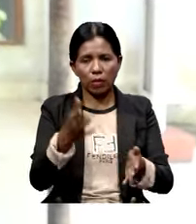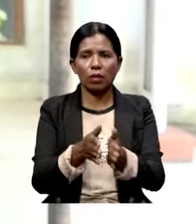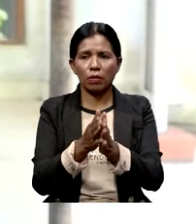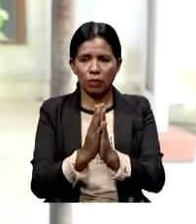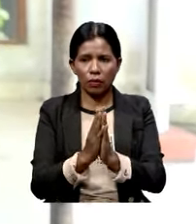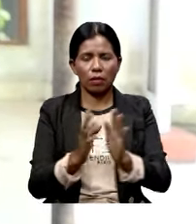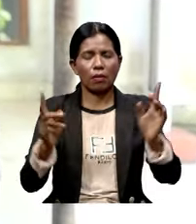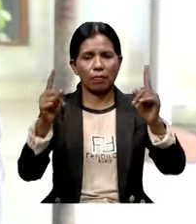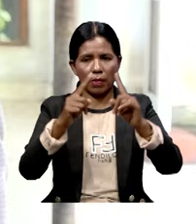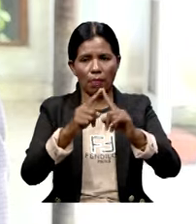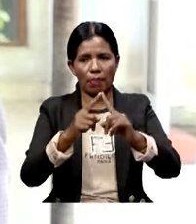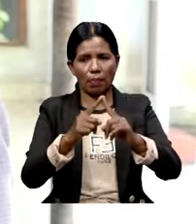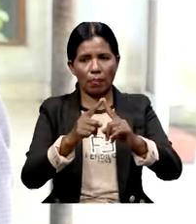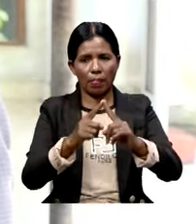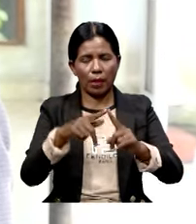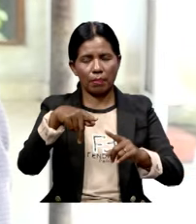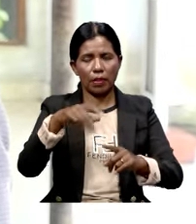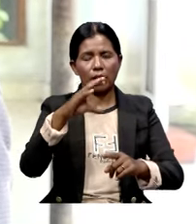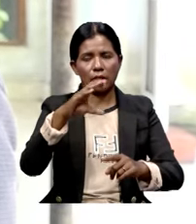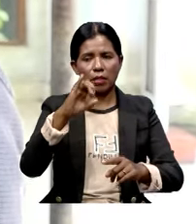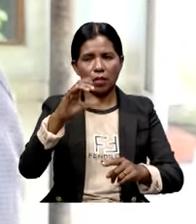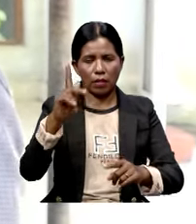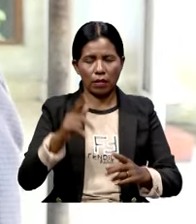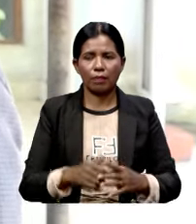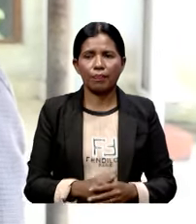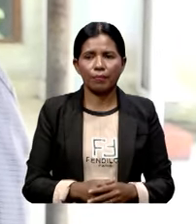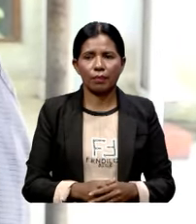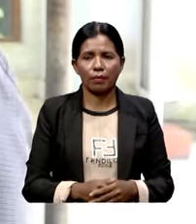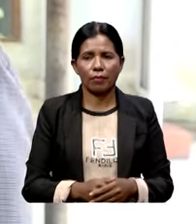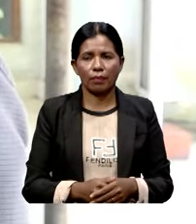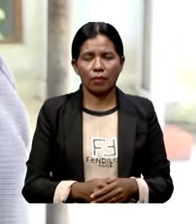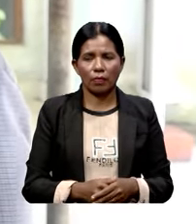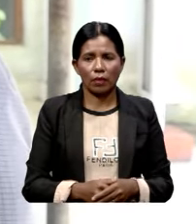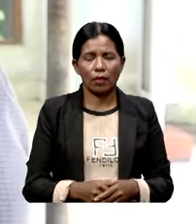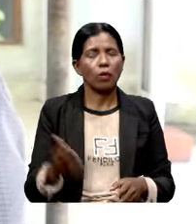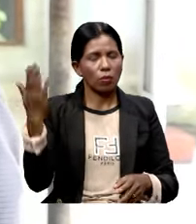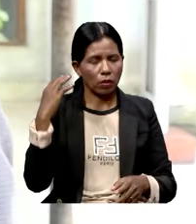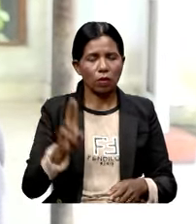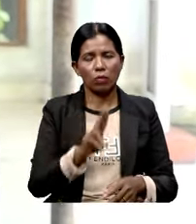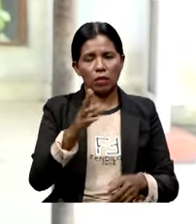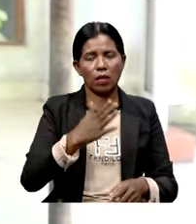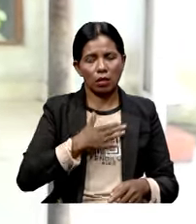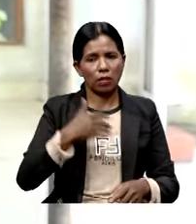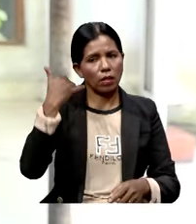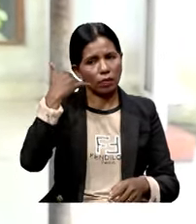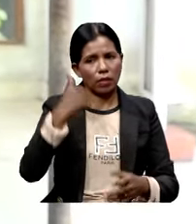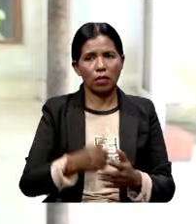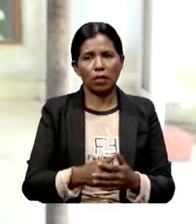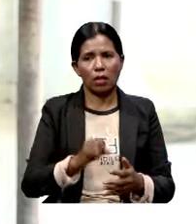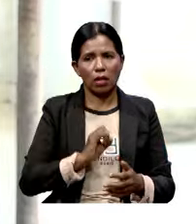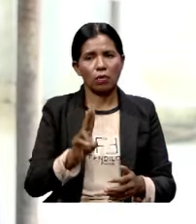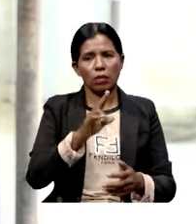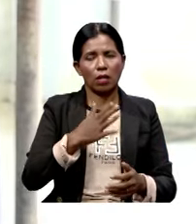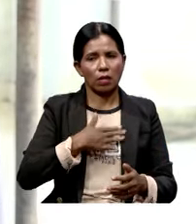iha PC durante ne te usa ite telefone ka insa usa haune telefone au usa haune